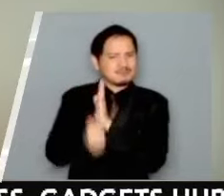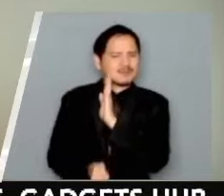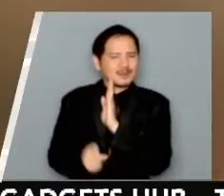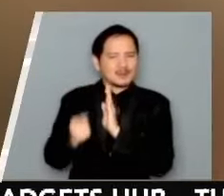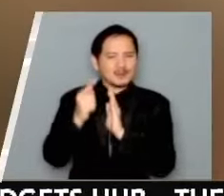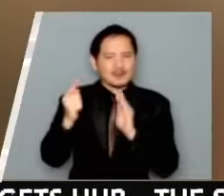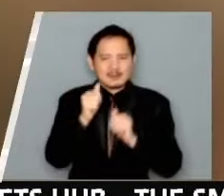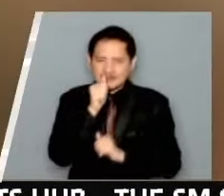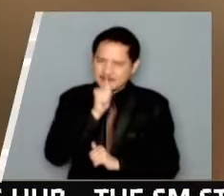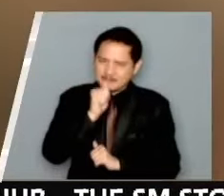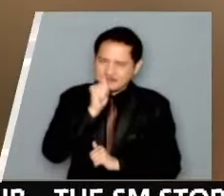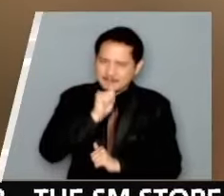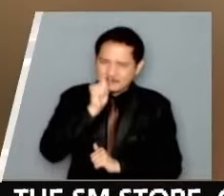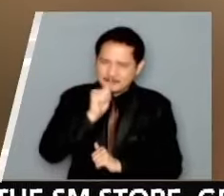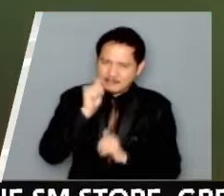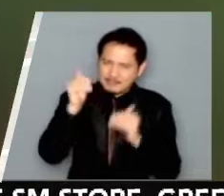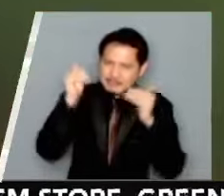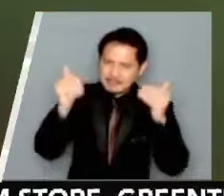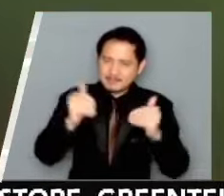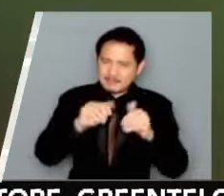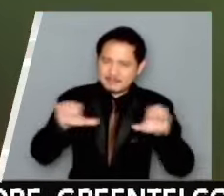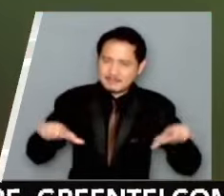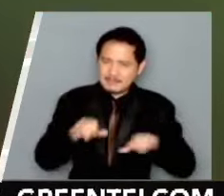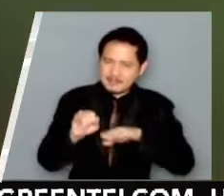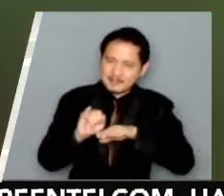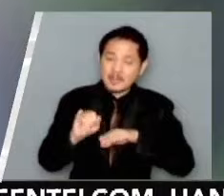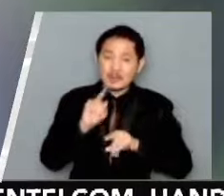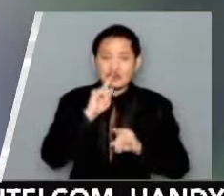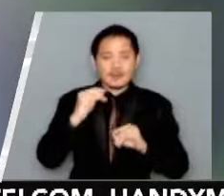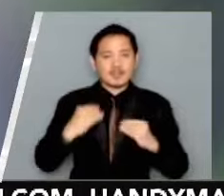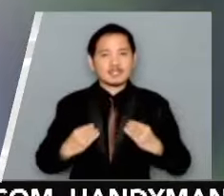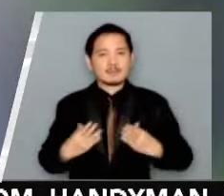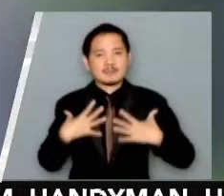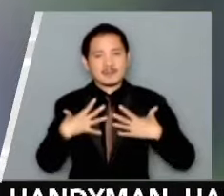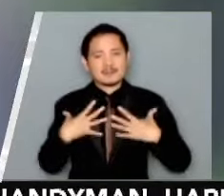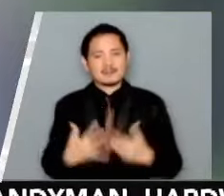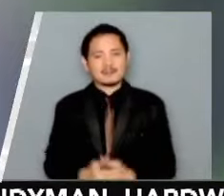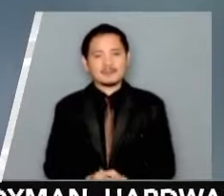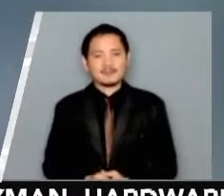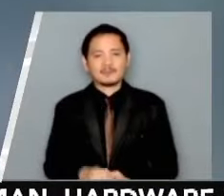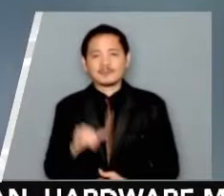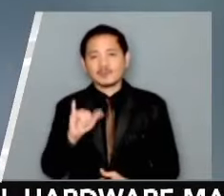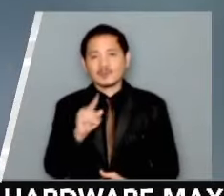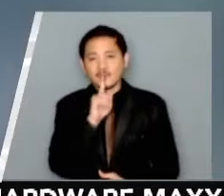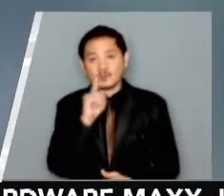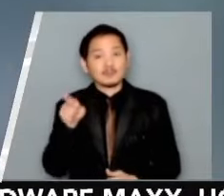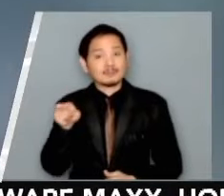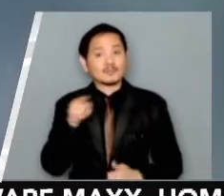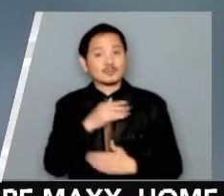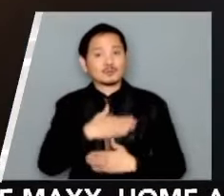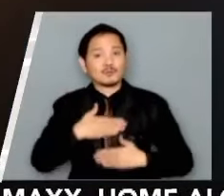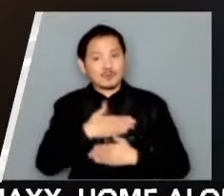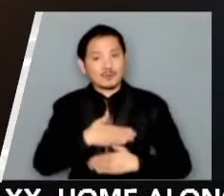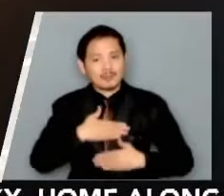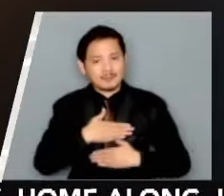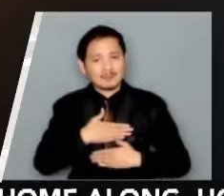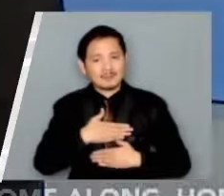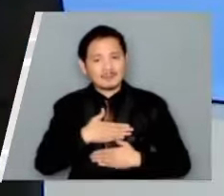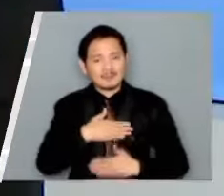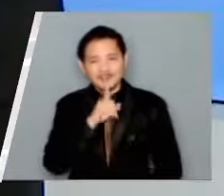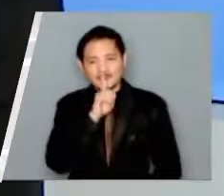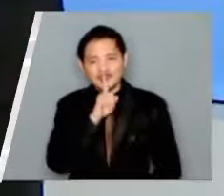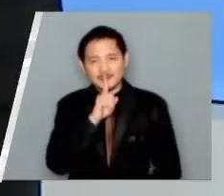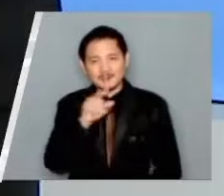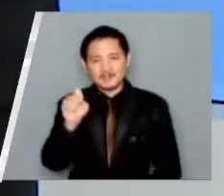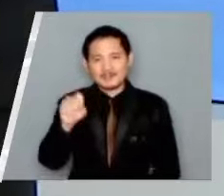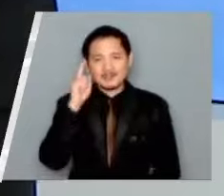galing. Yes, idol. Magsisilbi kang inspirasyon sa aming lahat. And of course, ini-enjoy niya, 'di ba? Yung ganito na adventure para sa mga